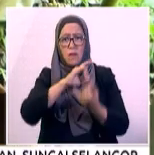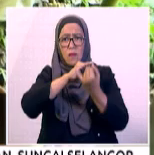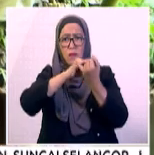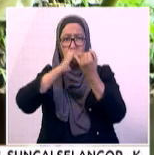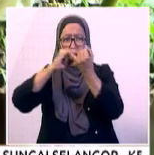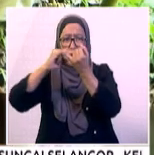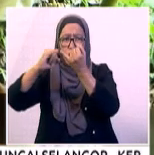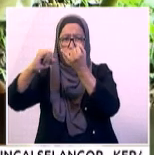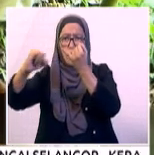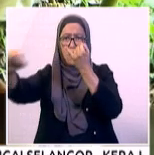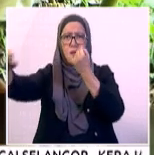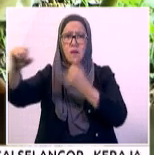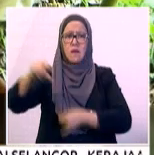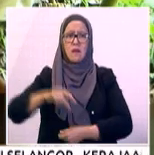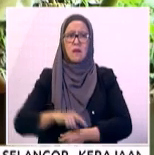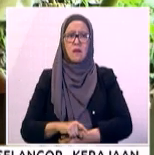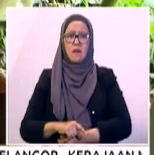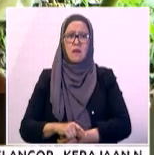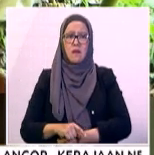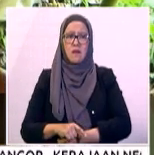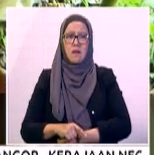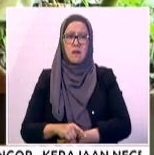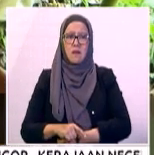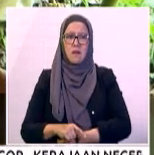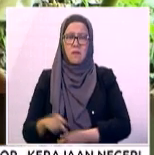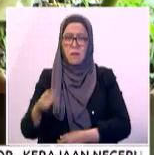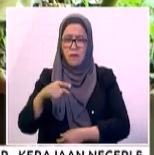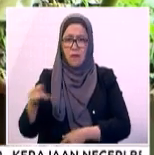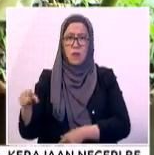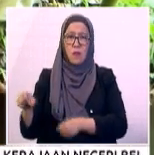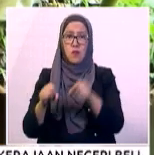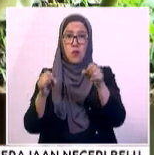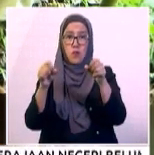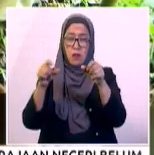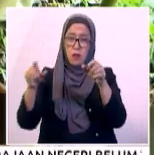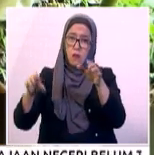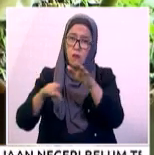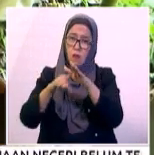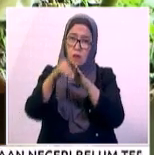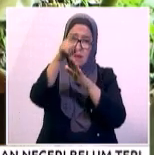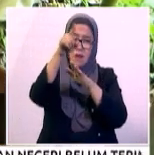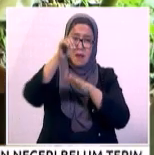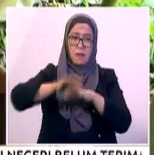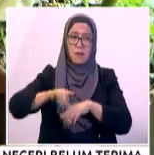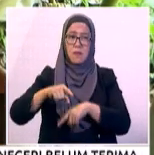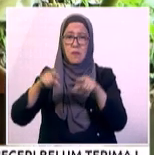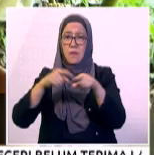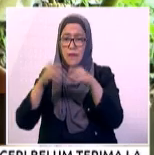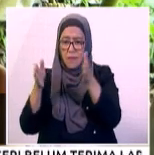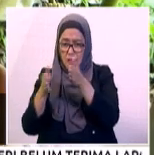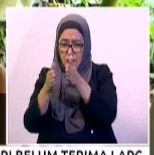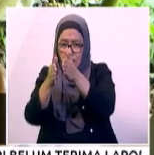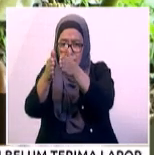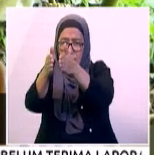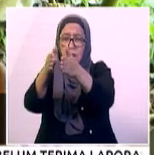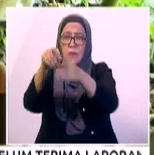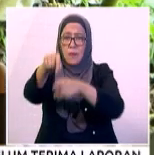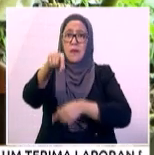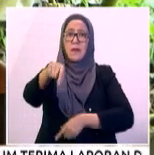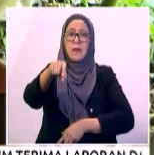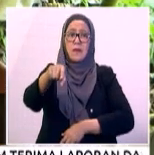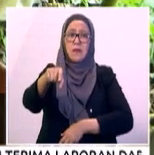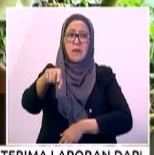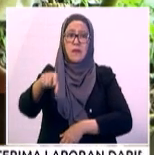itu. Sungai Pertang ni? Yang kecil ni. Sungai kecil ni. Sungai kecil. Tapi ambil atas sana. Memang. Dengan guna air itu,